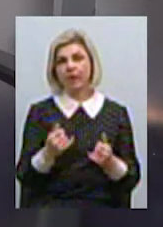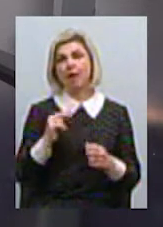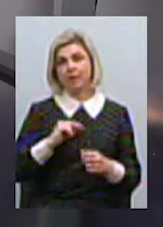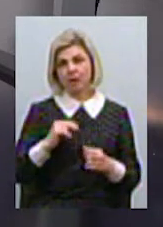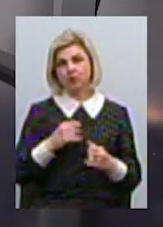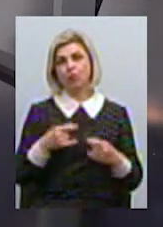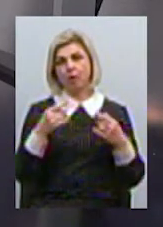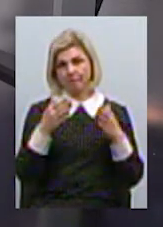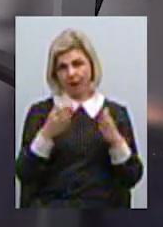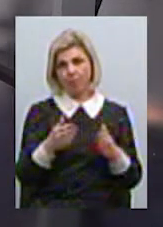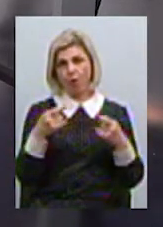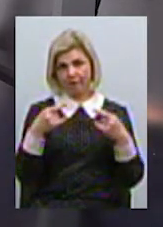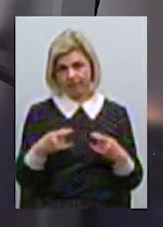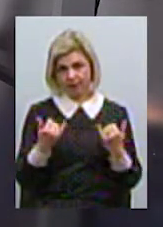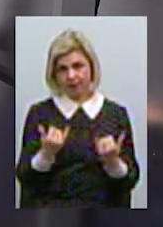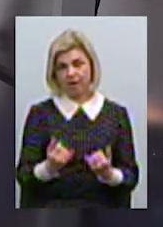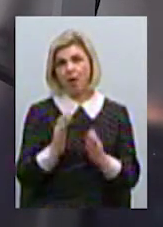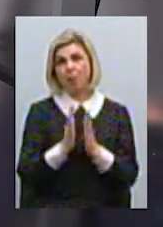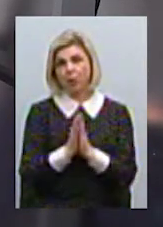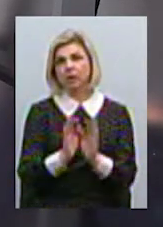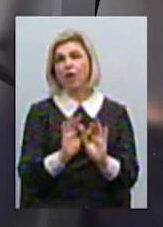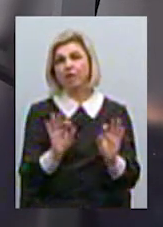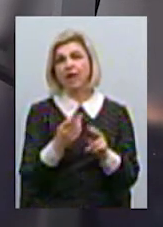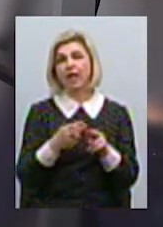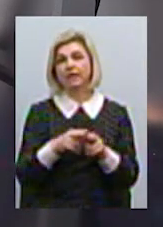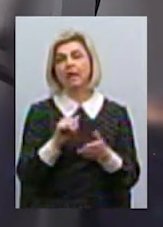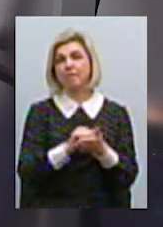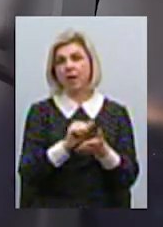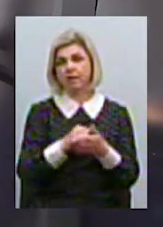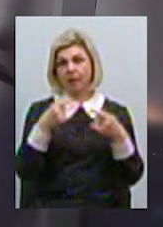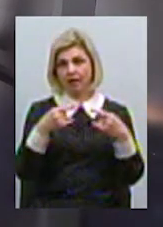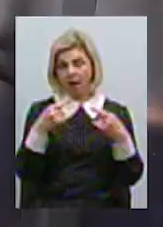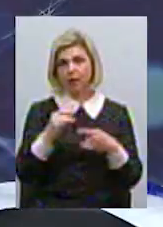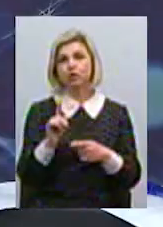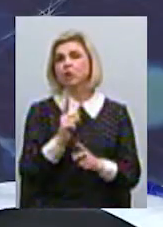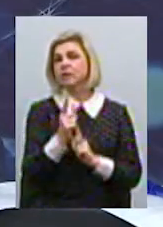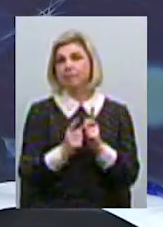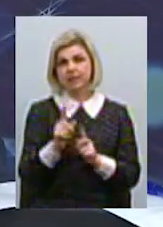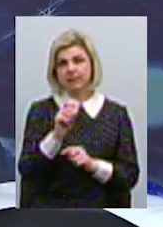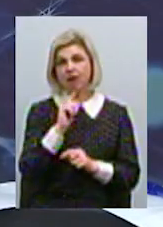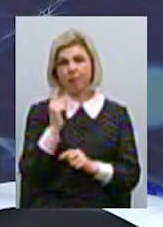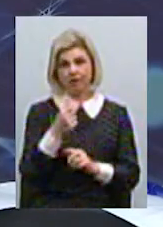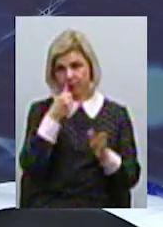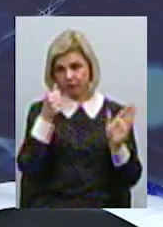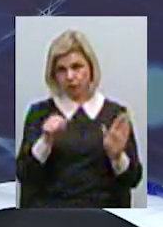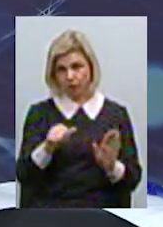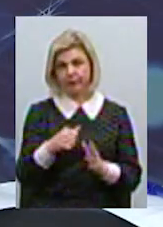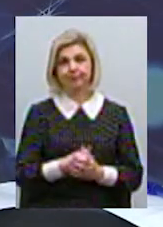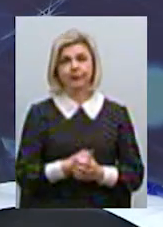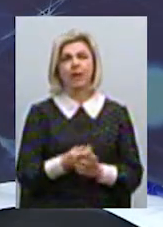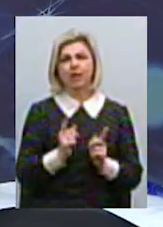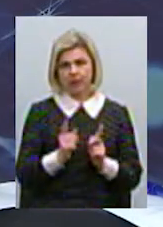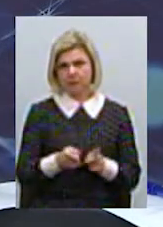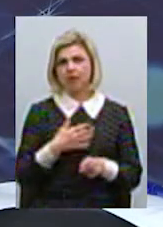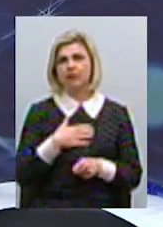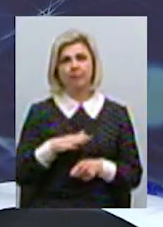Роман Іванович, будь ласка, прокоментуйте цей відеоматеріал і що змінилось за 1,5 року? Ви знаєте, дійсно така неприємна ситуація,